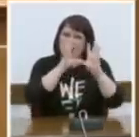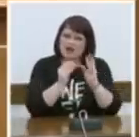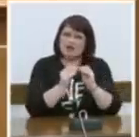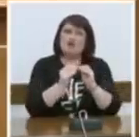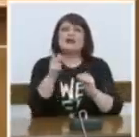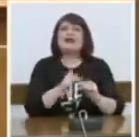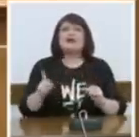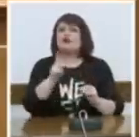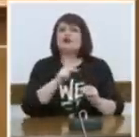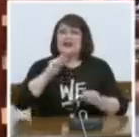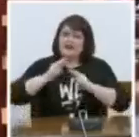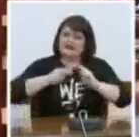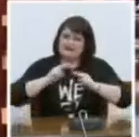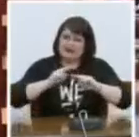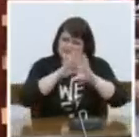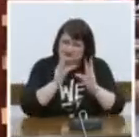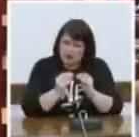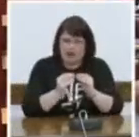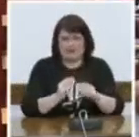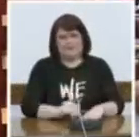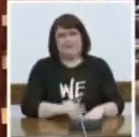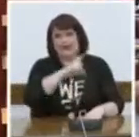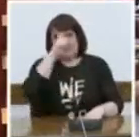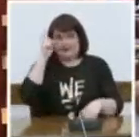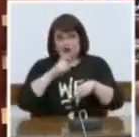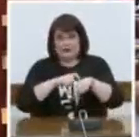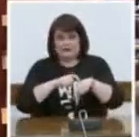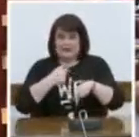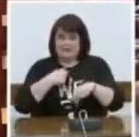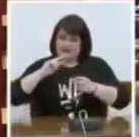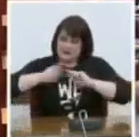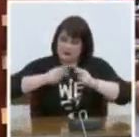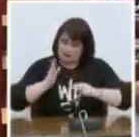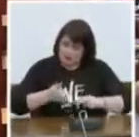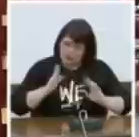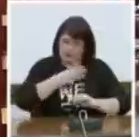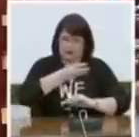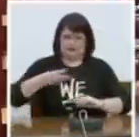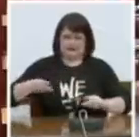Απαντήσαμε σε μια δύσκολη στιγμή.